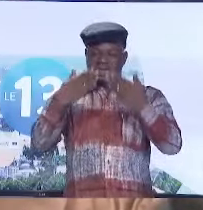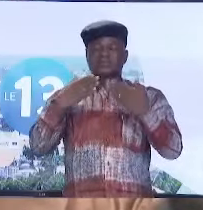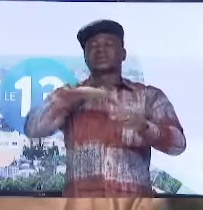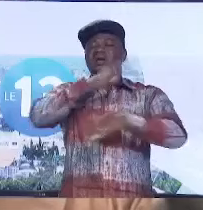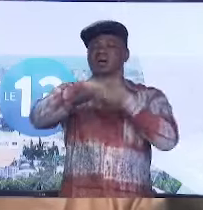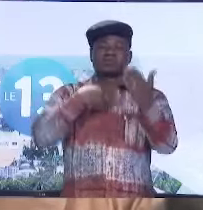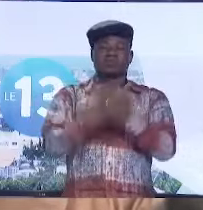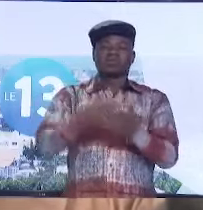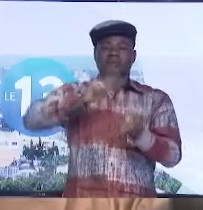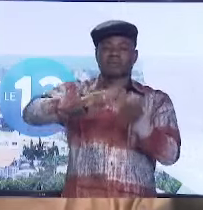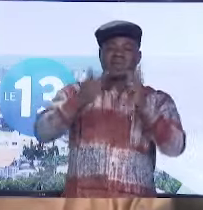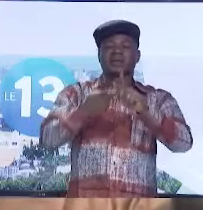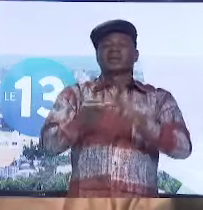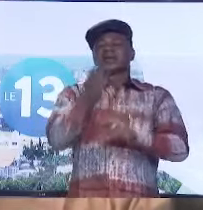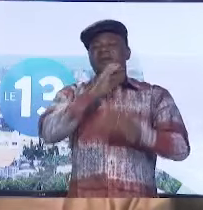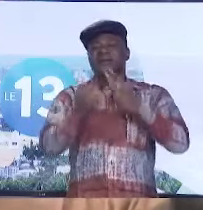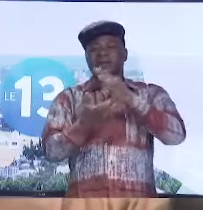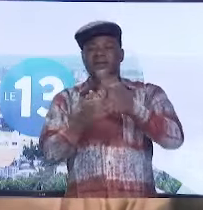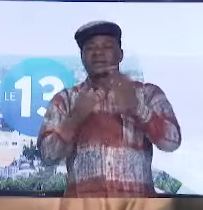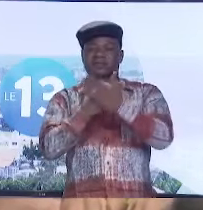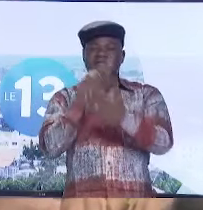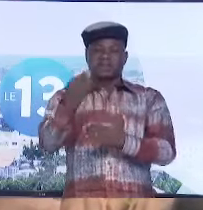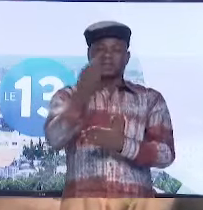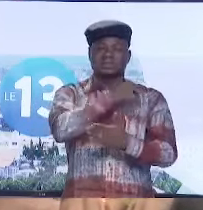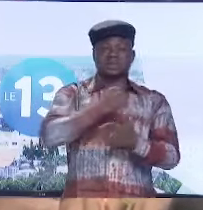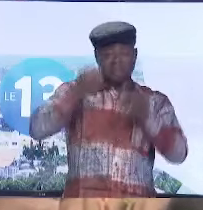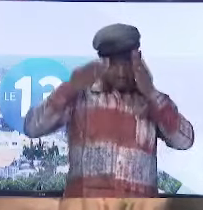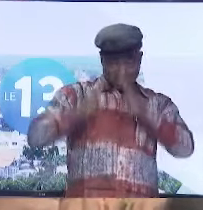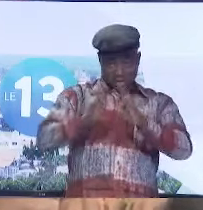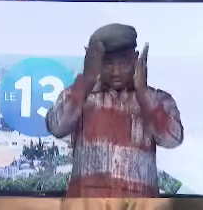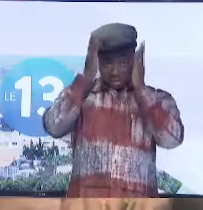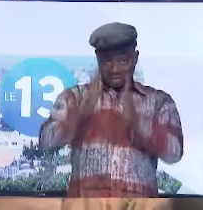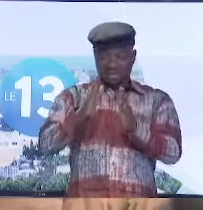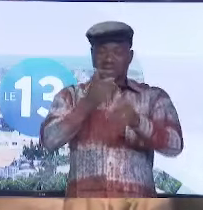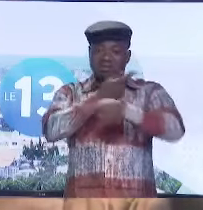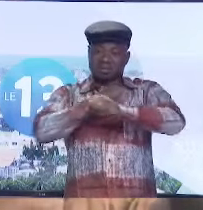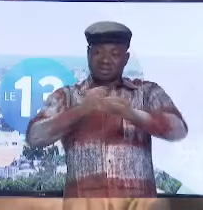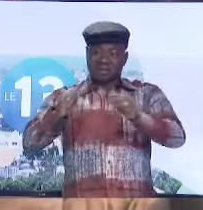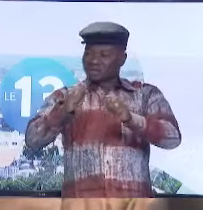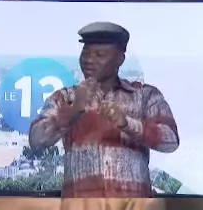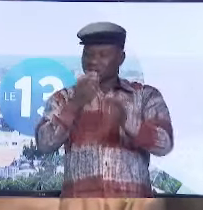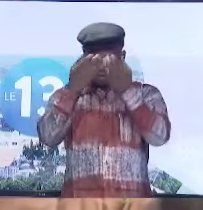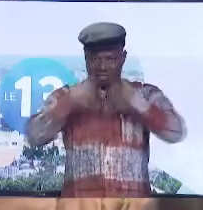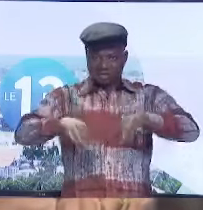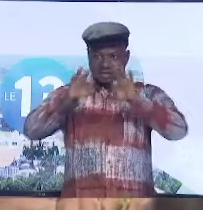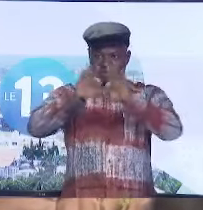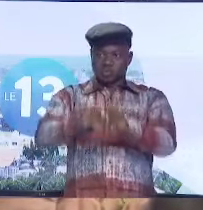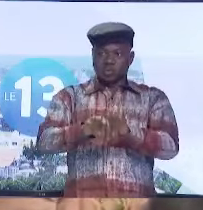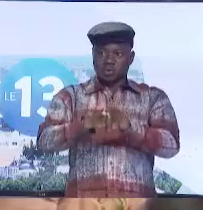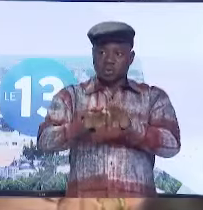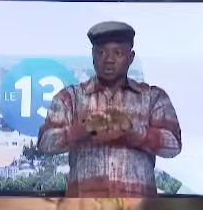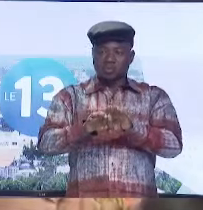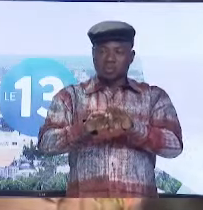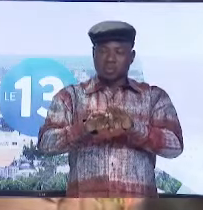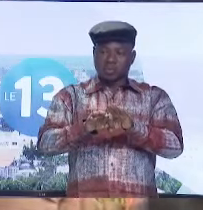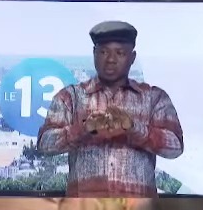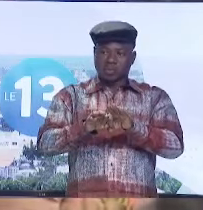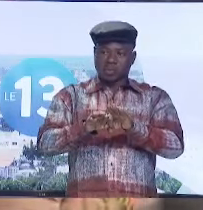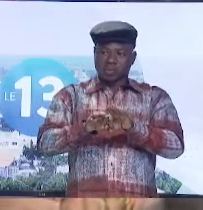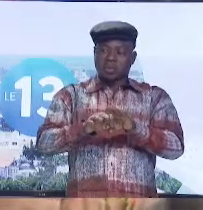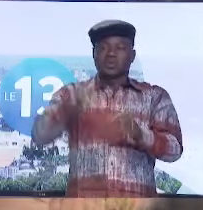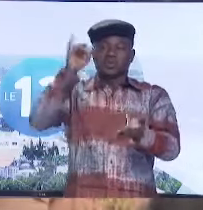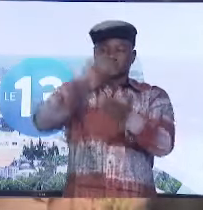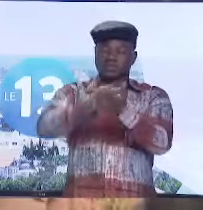techniques, financiers et stratégiques. C'est très impressionnant qu'est-ce qu'on a achevé avec